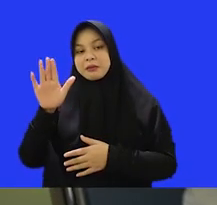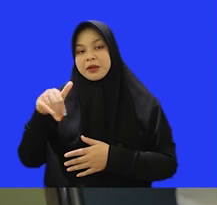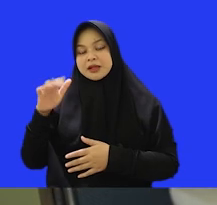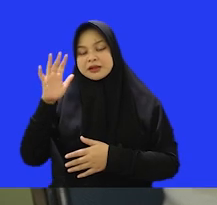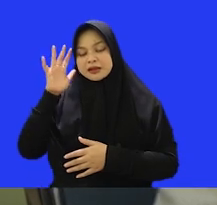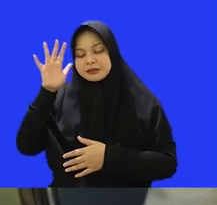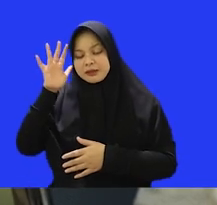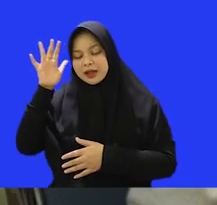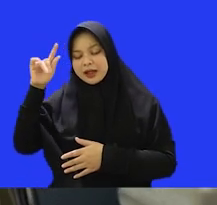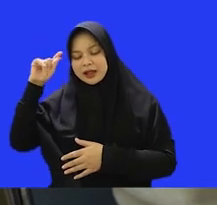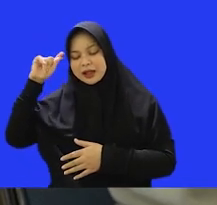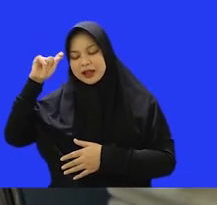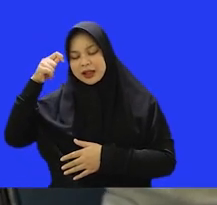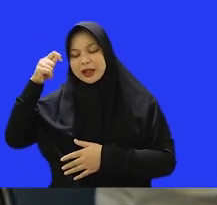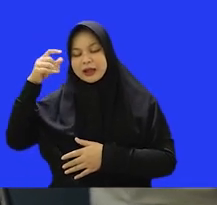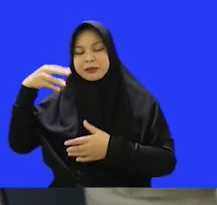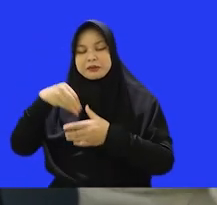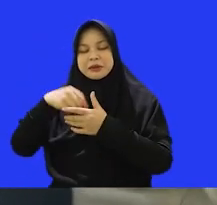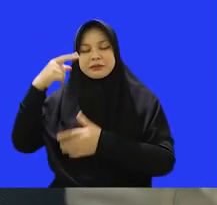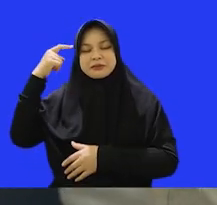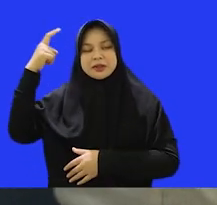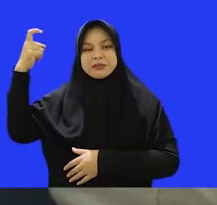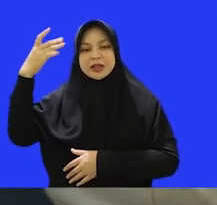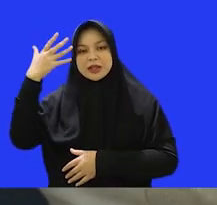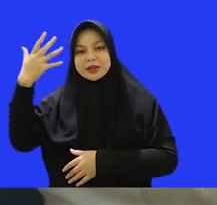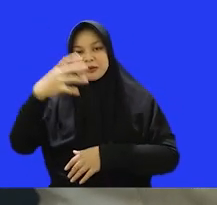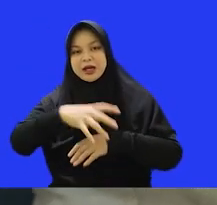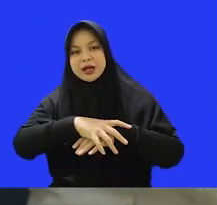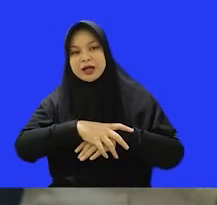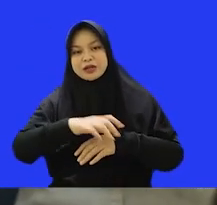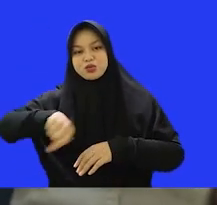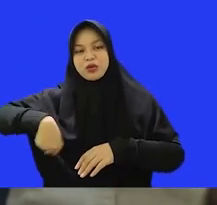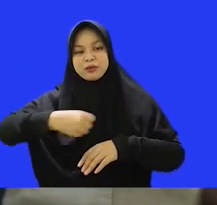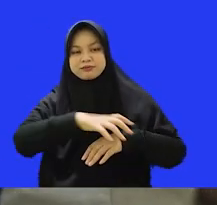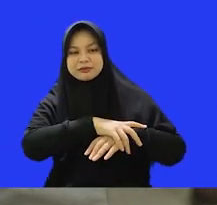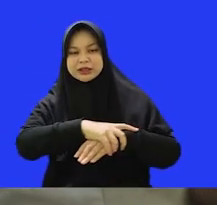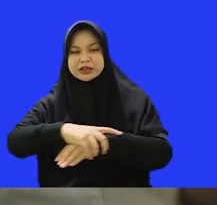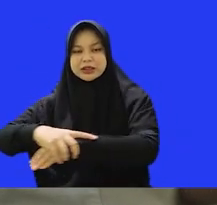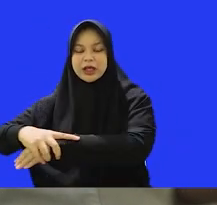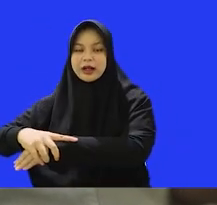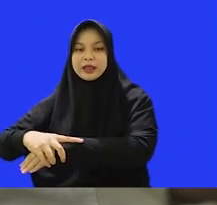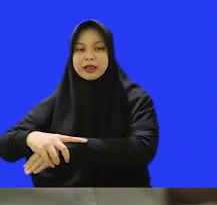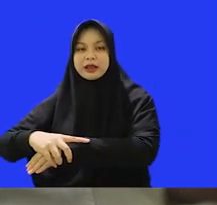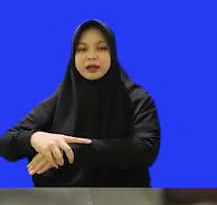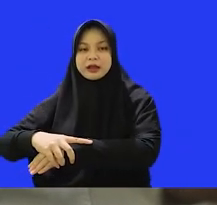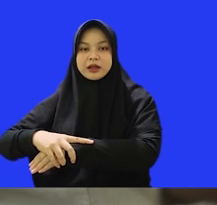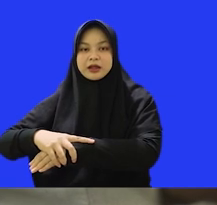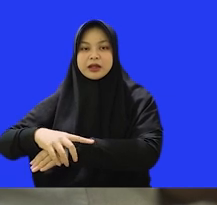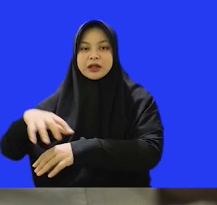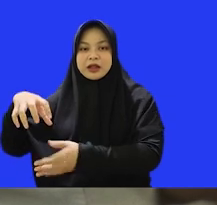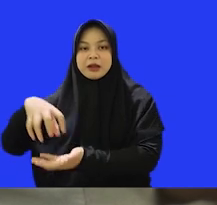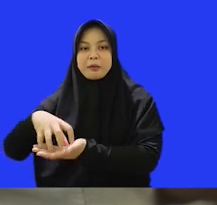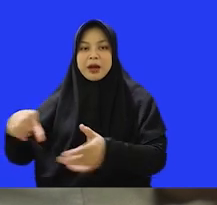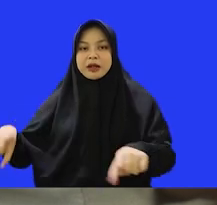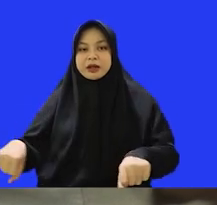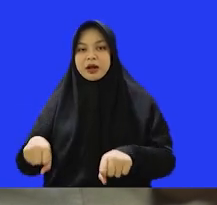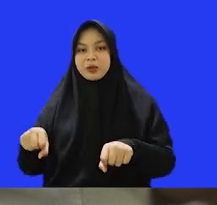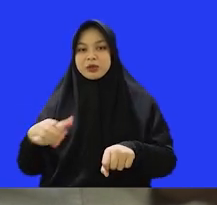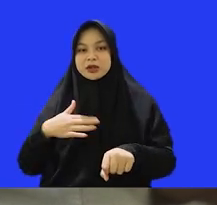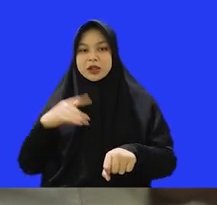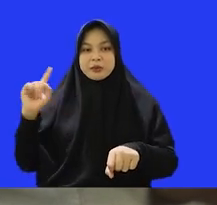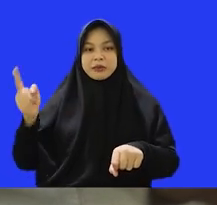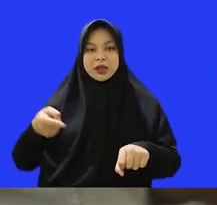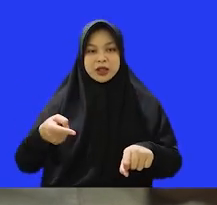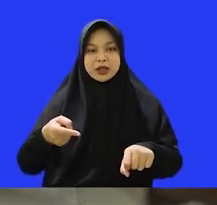Sekarang tuh masih kebayang masuk mimpi gimana saya waktu diseret sama suami saya itu ke dapur,